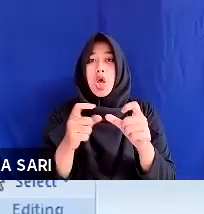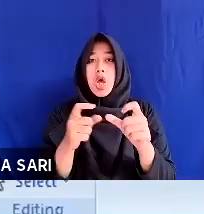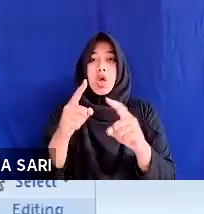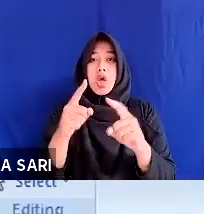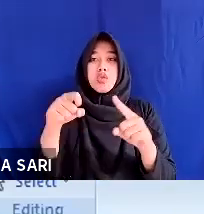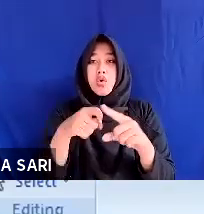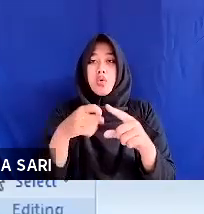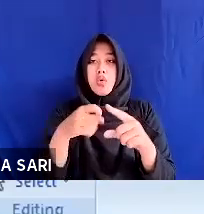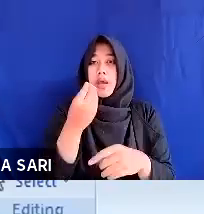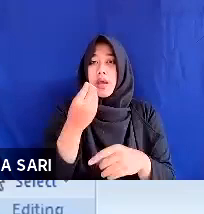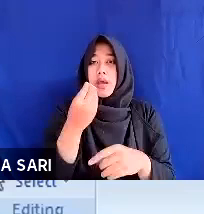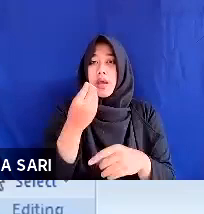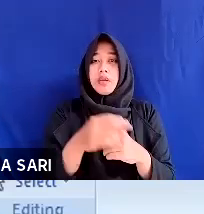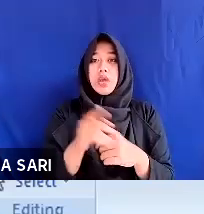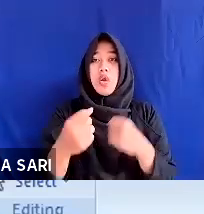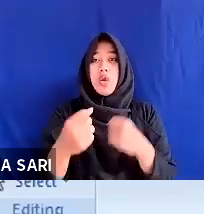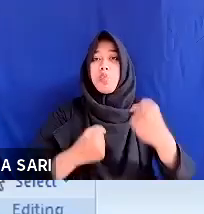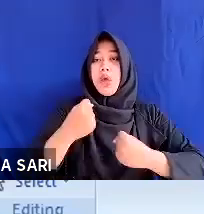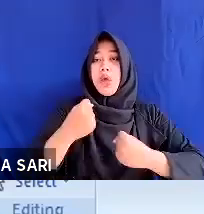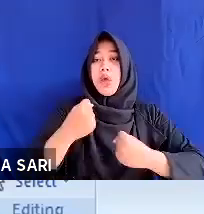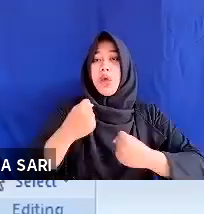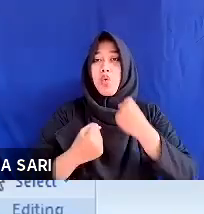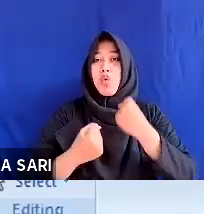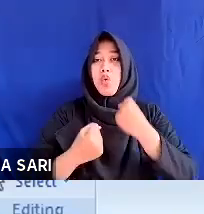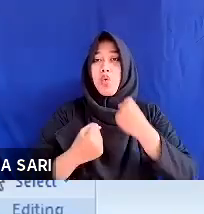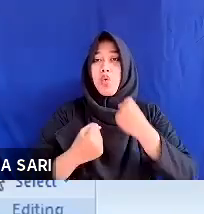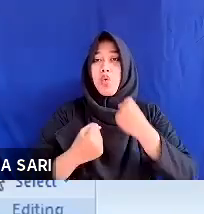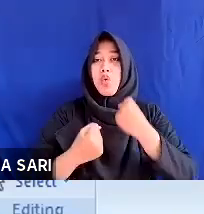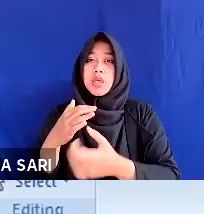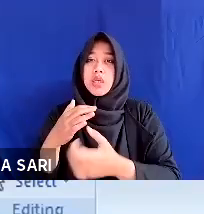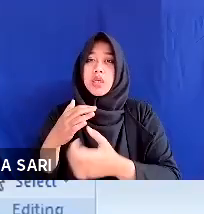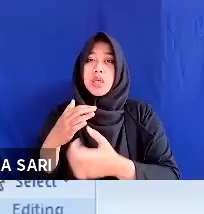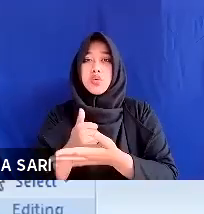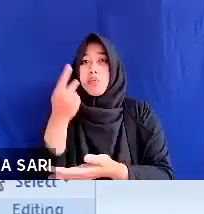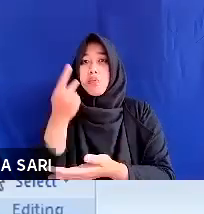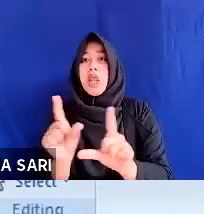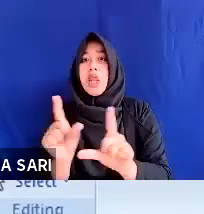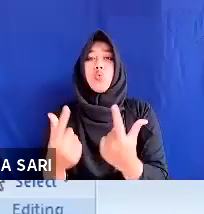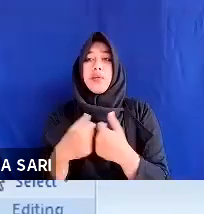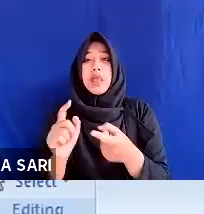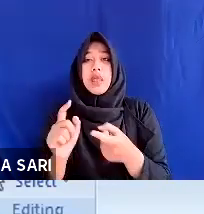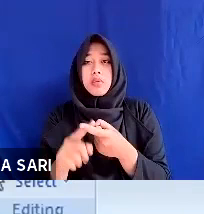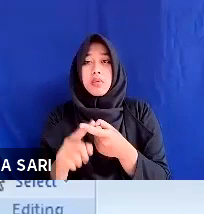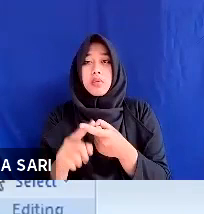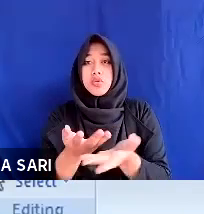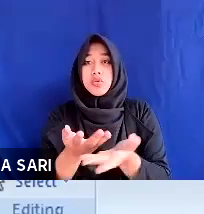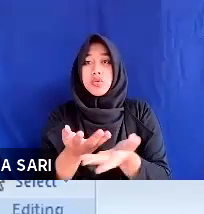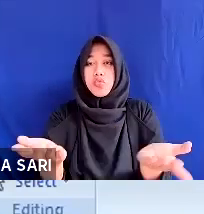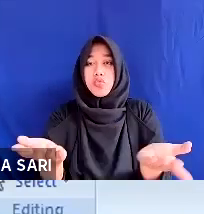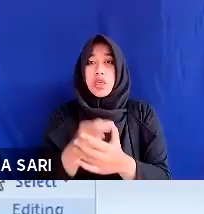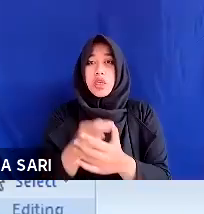untuk sesungguhnya menjaga lingkungan. Nah, teman-teman sekalian, gambar ini adalah gambar gerakan